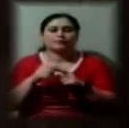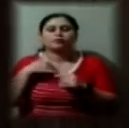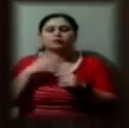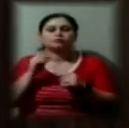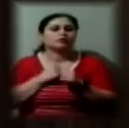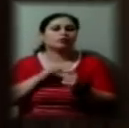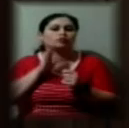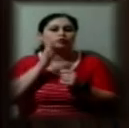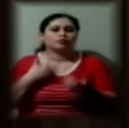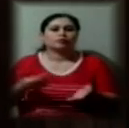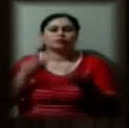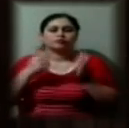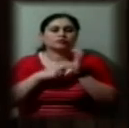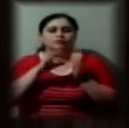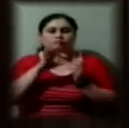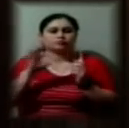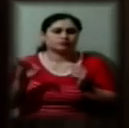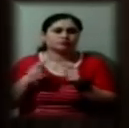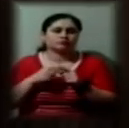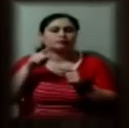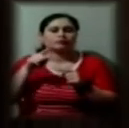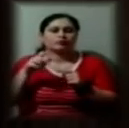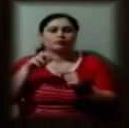7 часов, і там вже БТР стояв, вон,